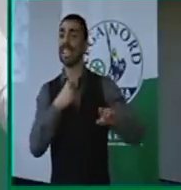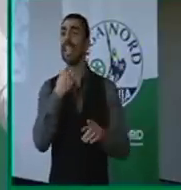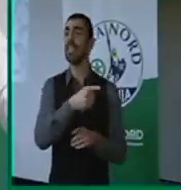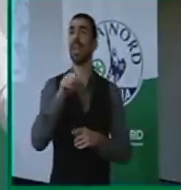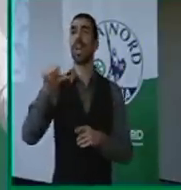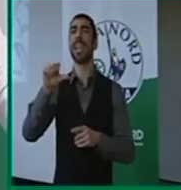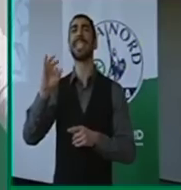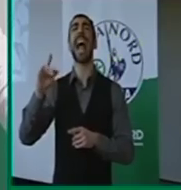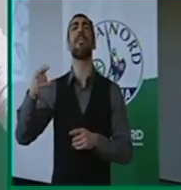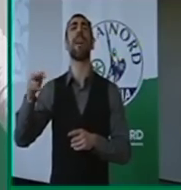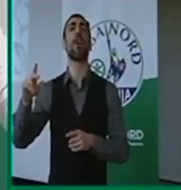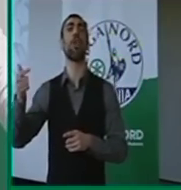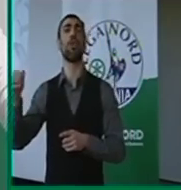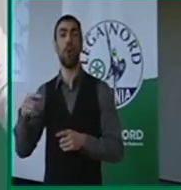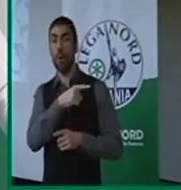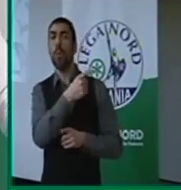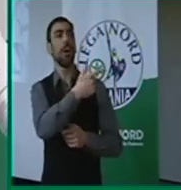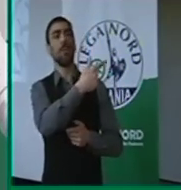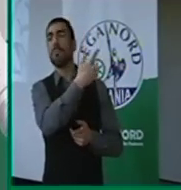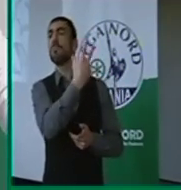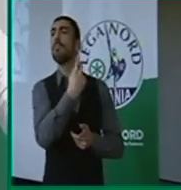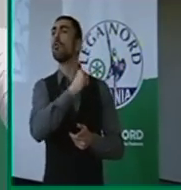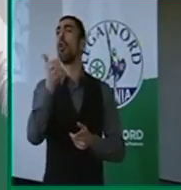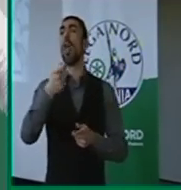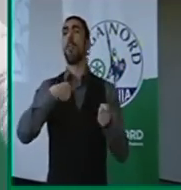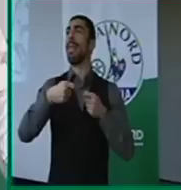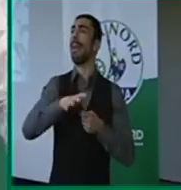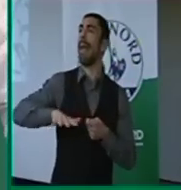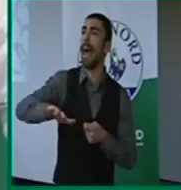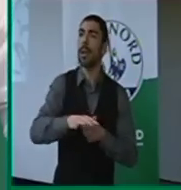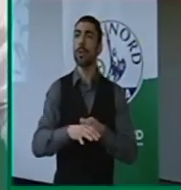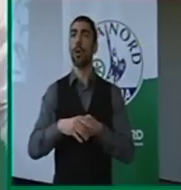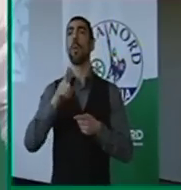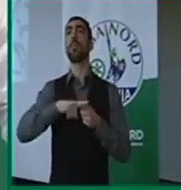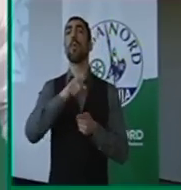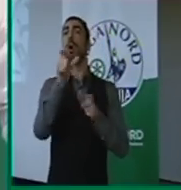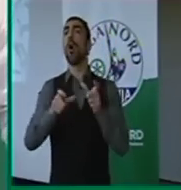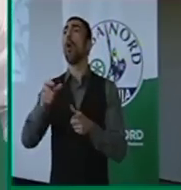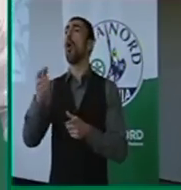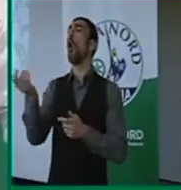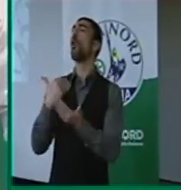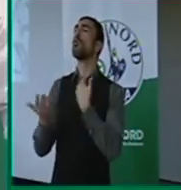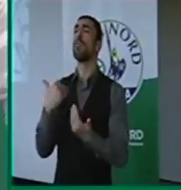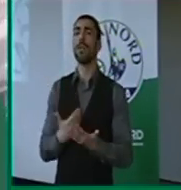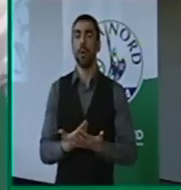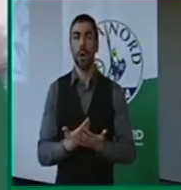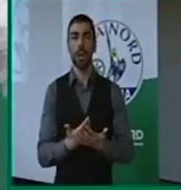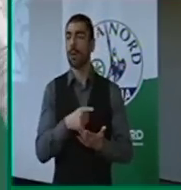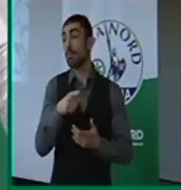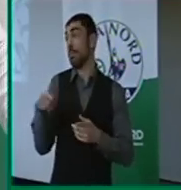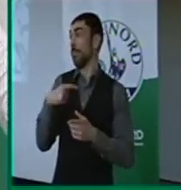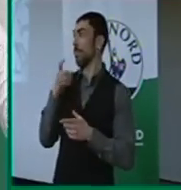diceva che mi parlava solo di mercato e di consumatori Salvini non puoi discutere